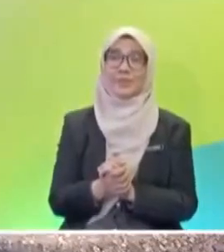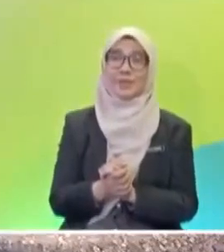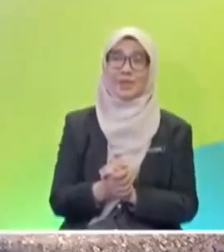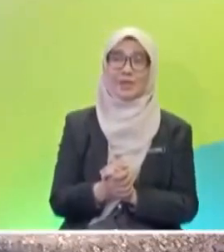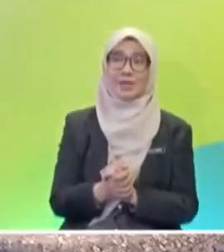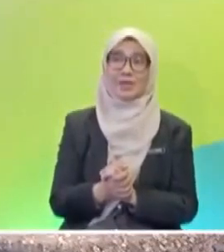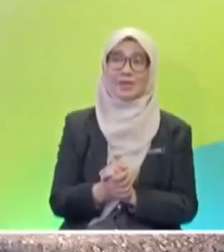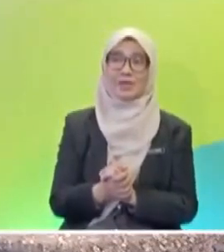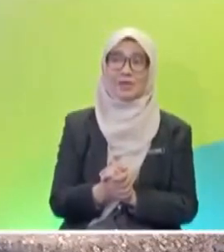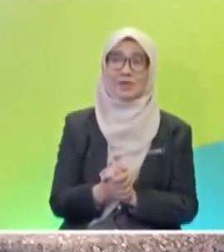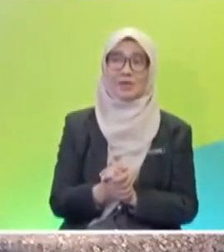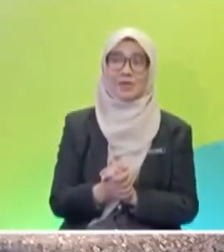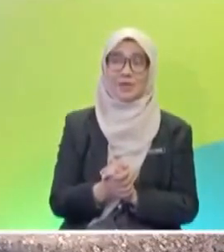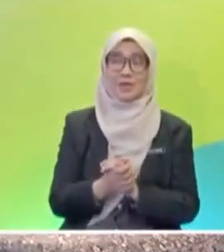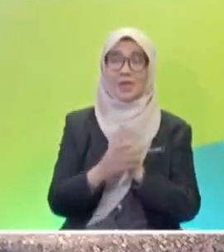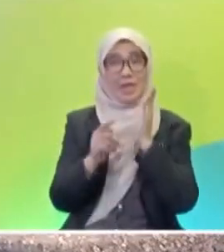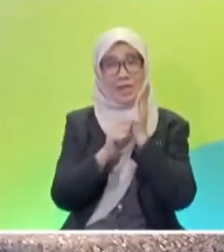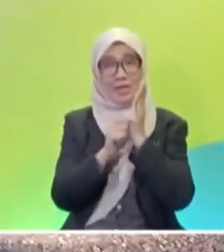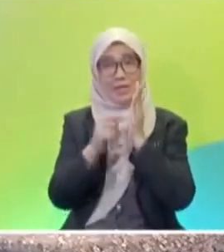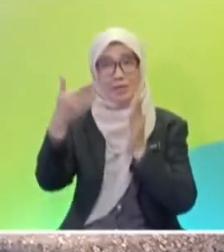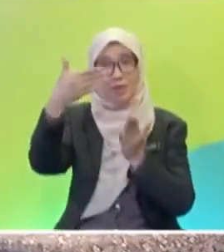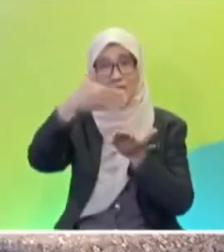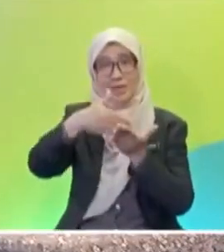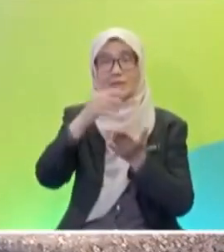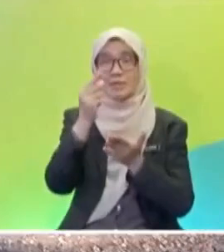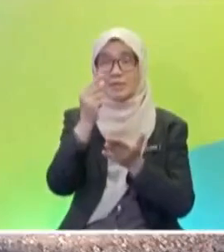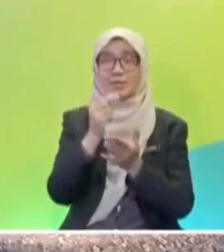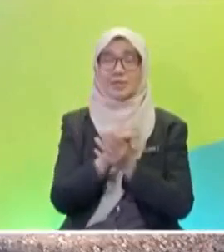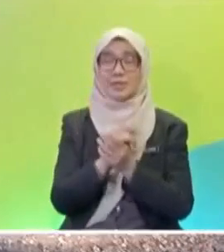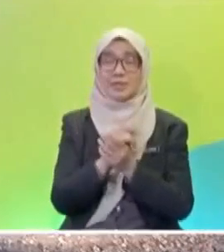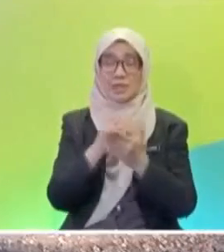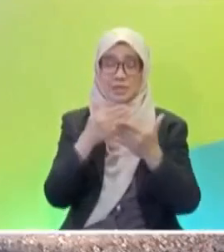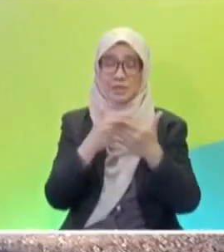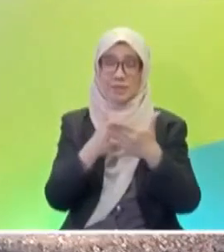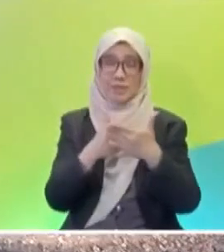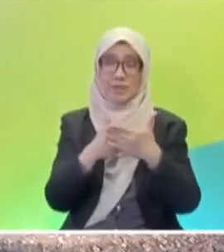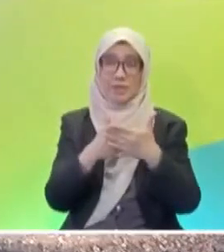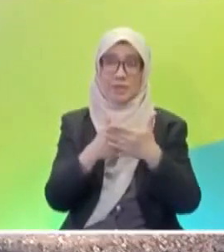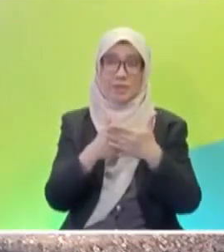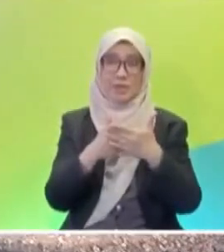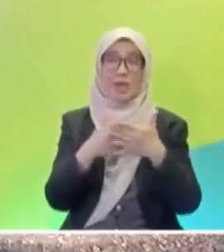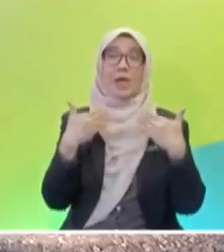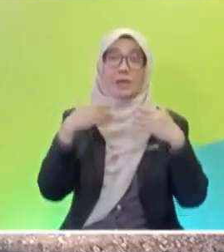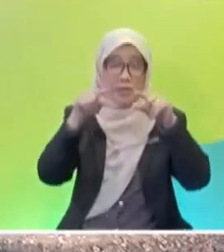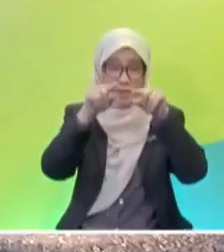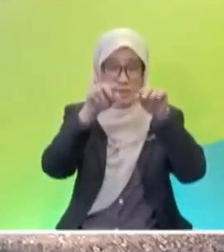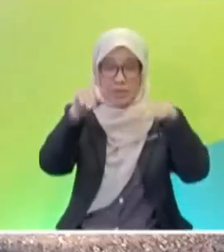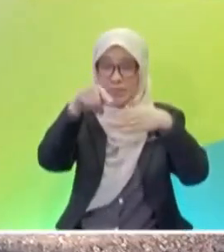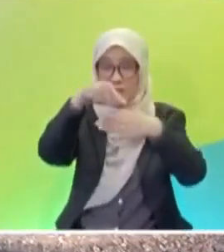seterusnya gue tambah lagi saya akan ikut sampai agak-agak ada galisa